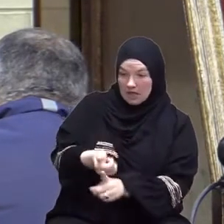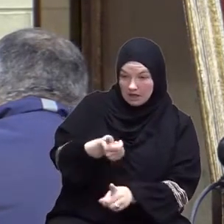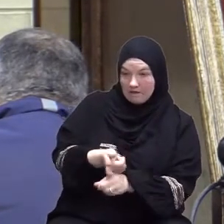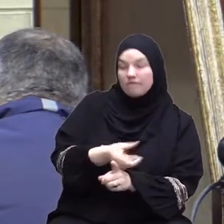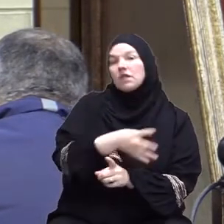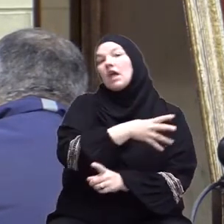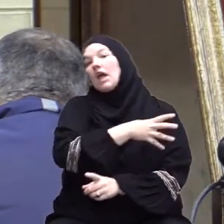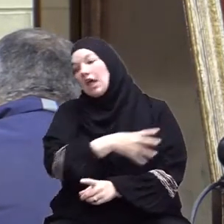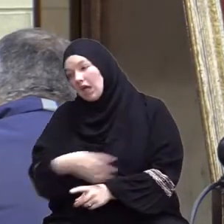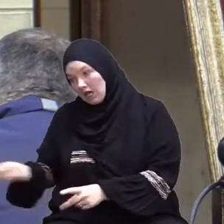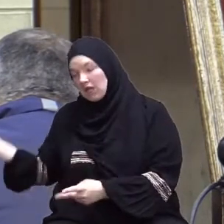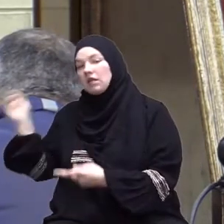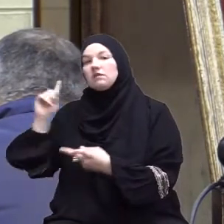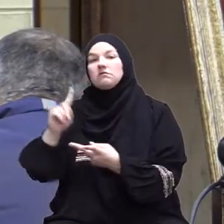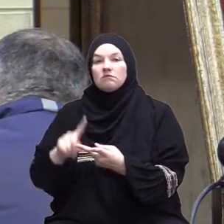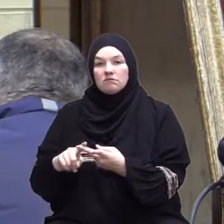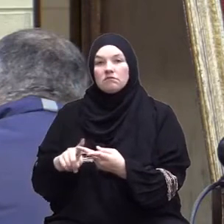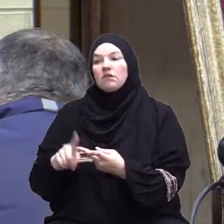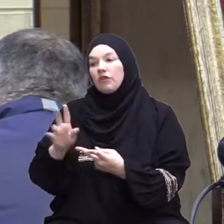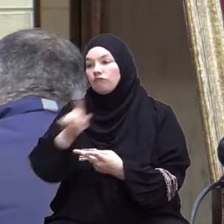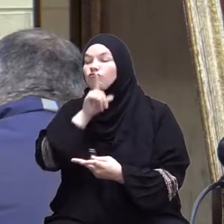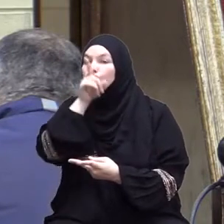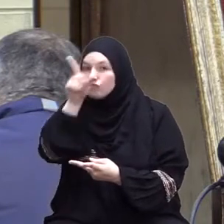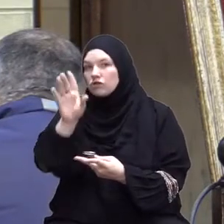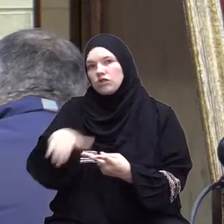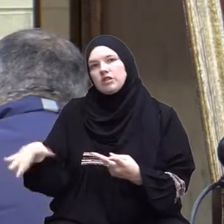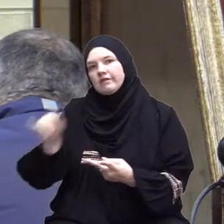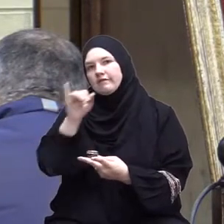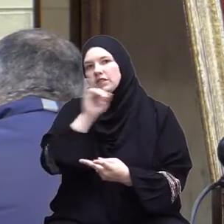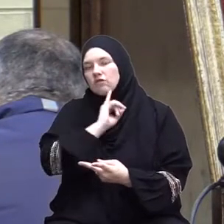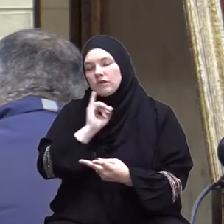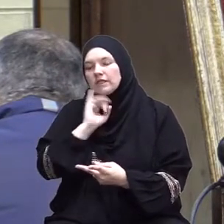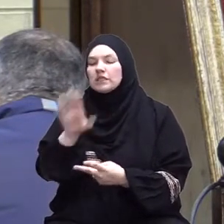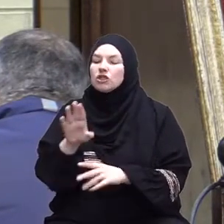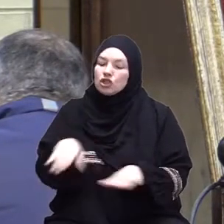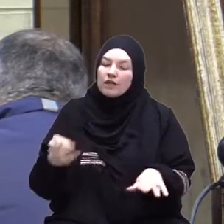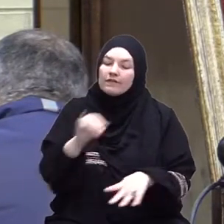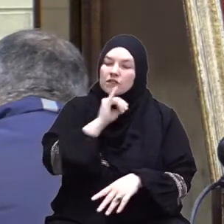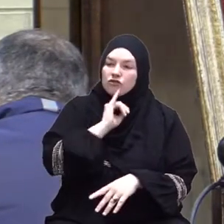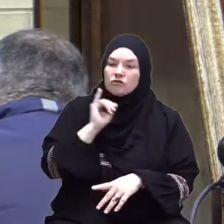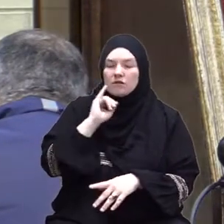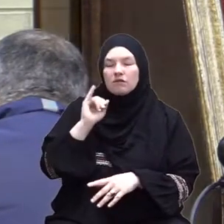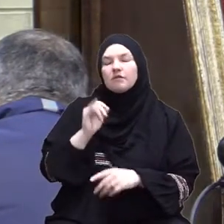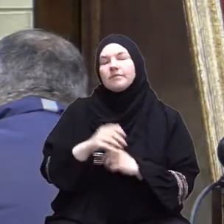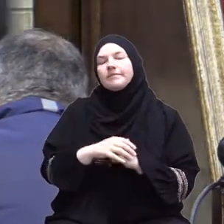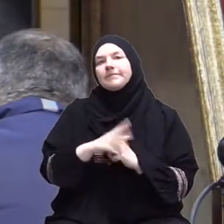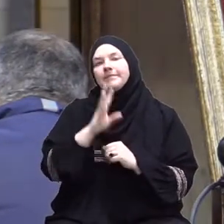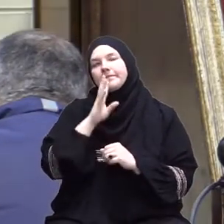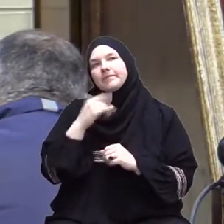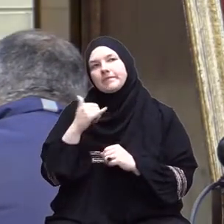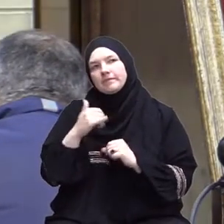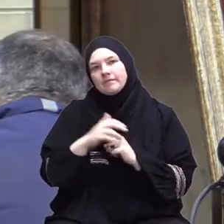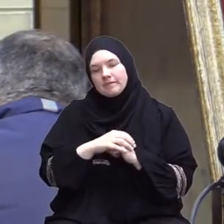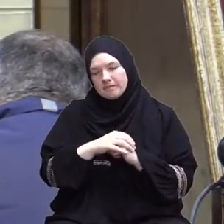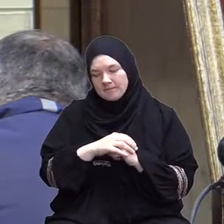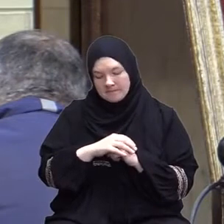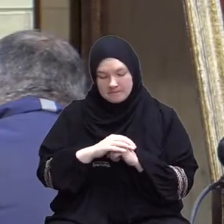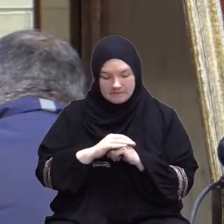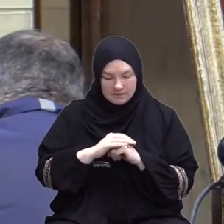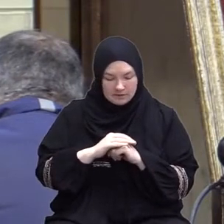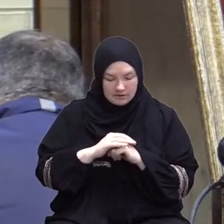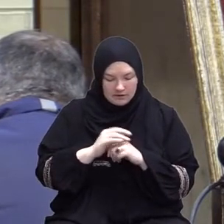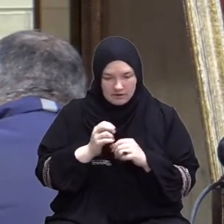are children of Israel. So, يَا بَنِي إِسْرَائِيلُ اذْكُرُوا نِعْمَتِيَ الَّتِي أَنْعَمْتُ